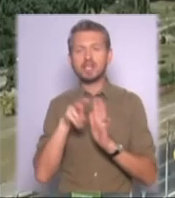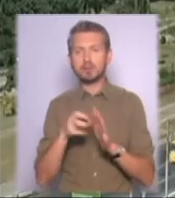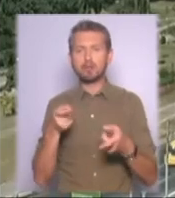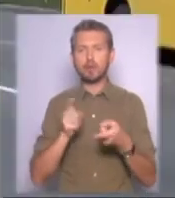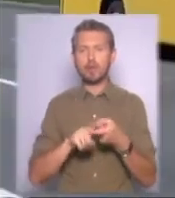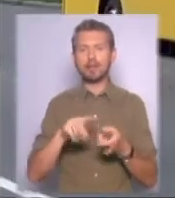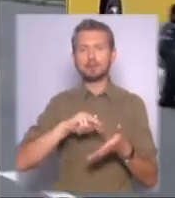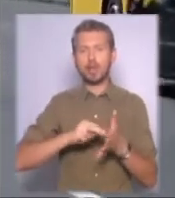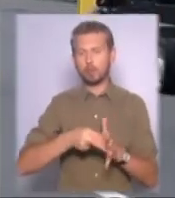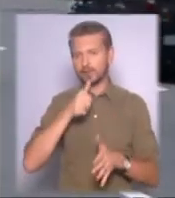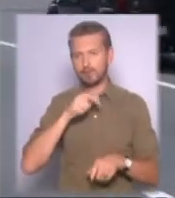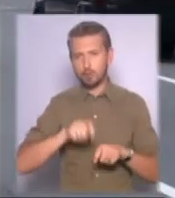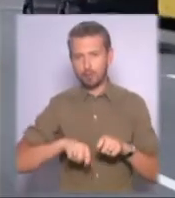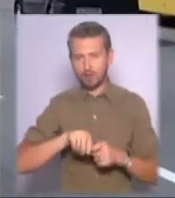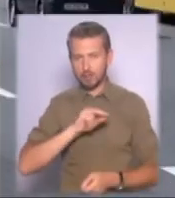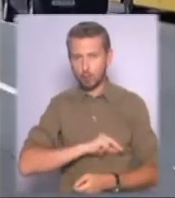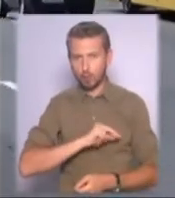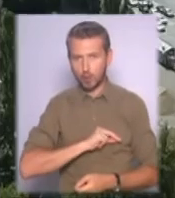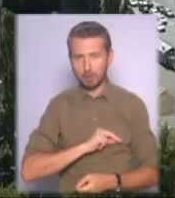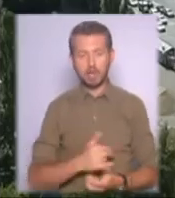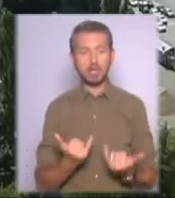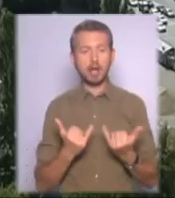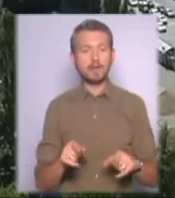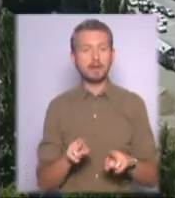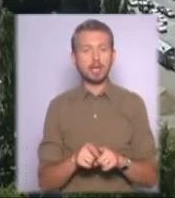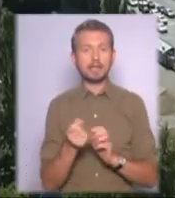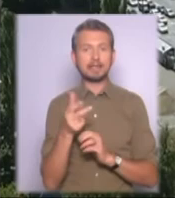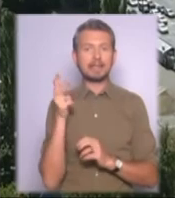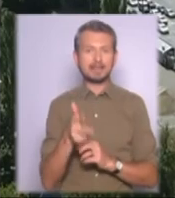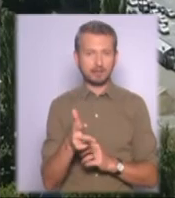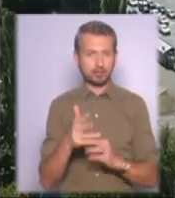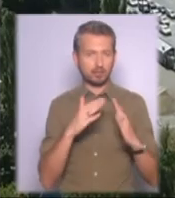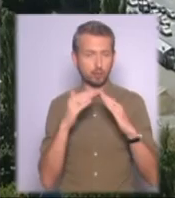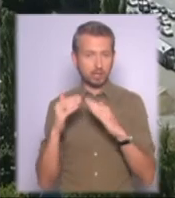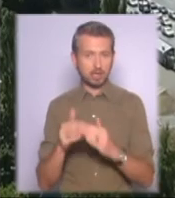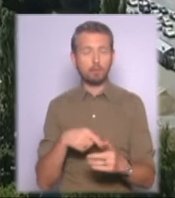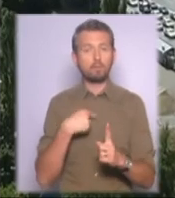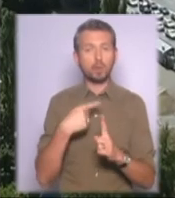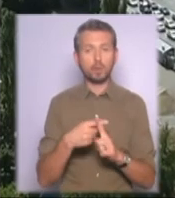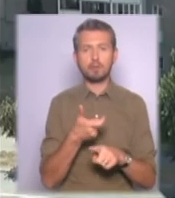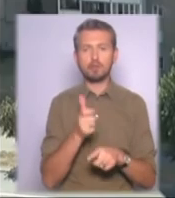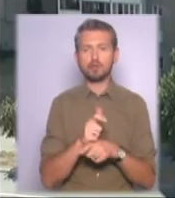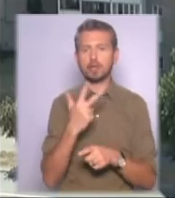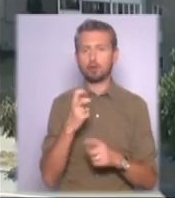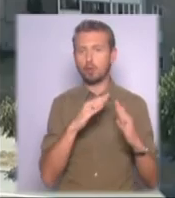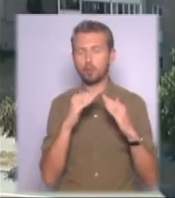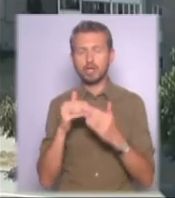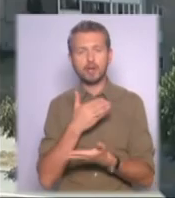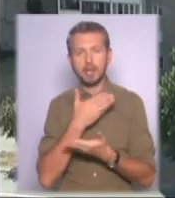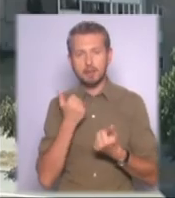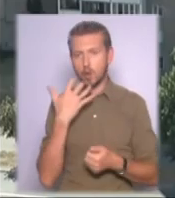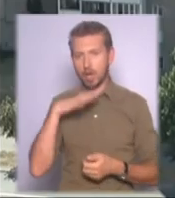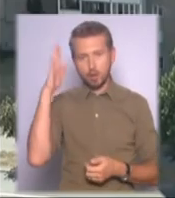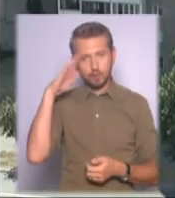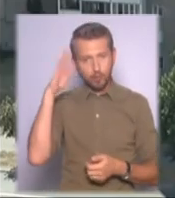плановими випробувальними роботами. Наразі таких майже 3 тисячі споживачів. Крім цього, більше 300 будівель не мають гарячої води